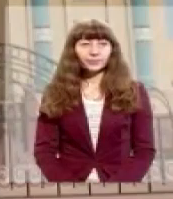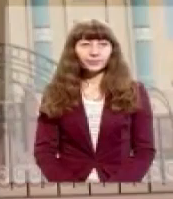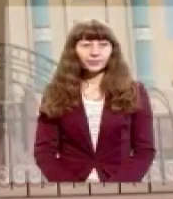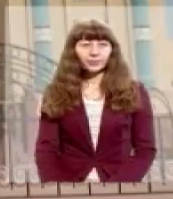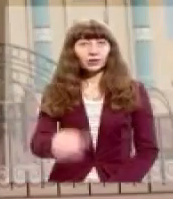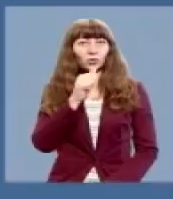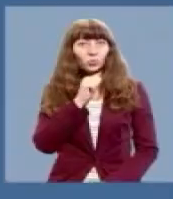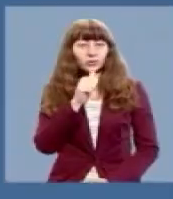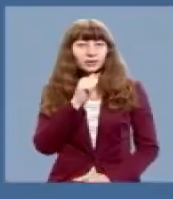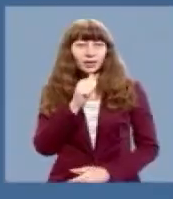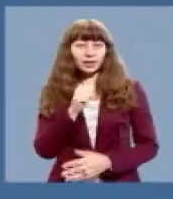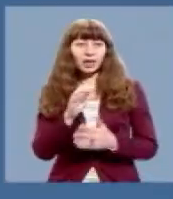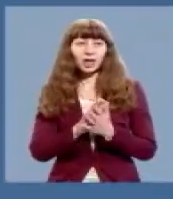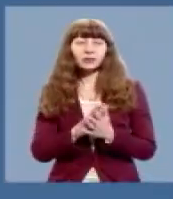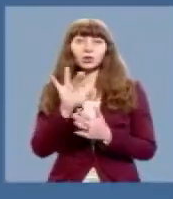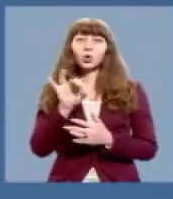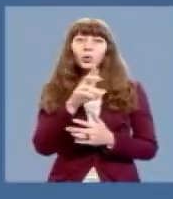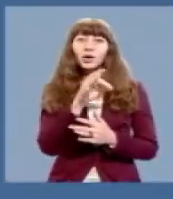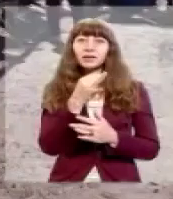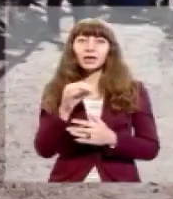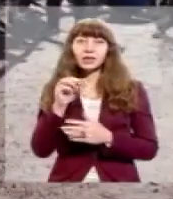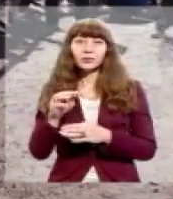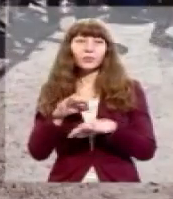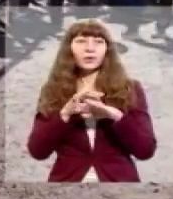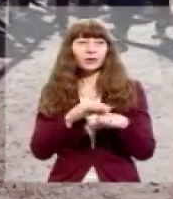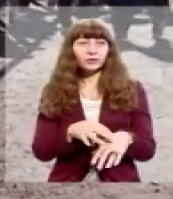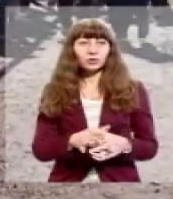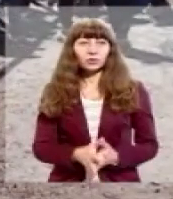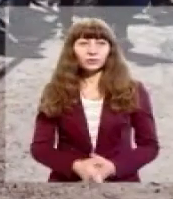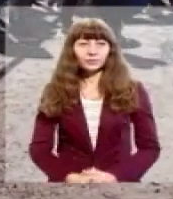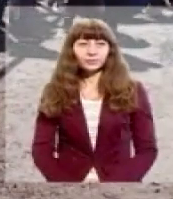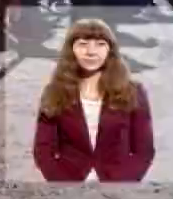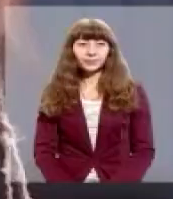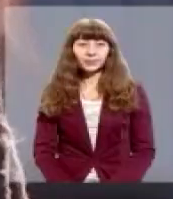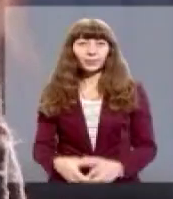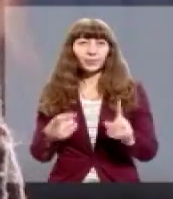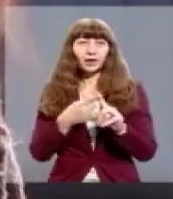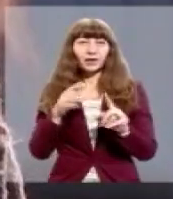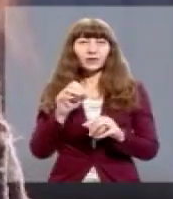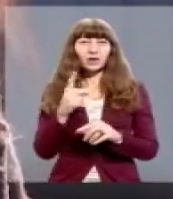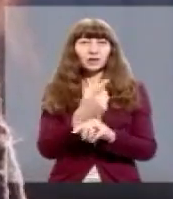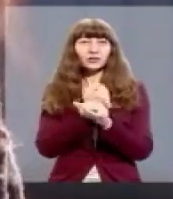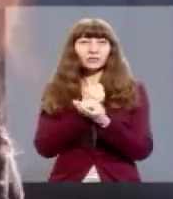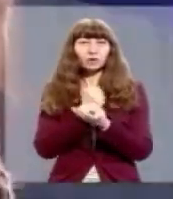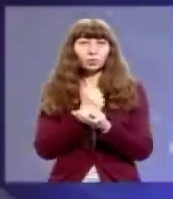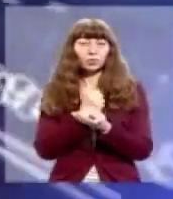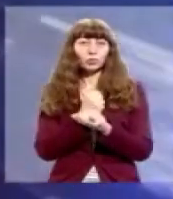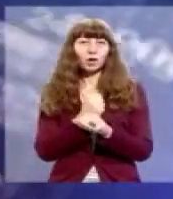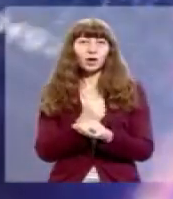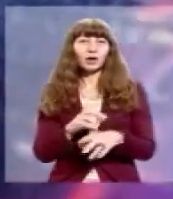Құрбан айт қабыл болсын. Қостанайда белгілі тарихи тұлғалардың атынан құрбандыққа алғаш рет түйе малы шалынды.